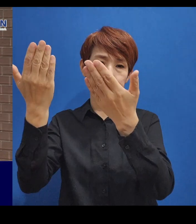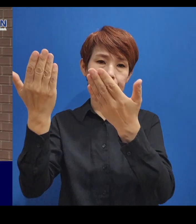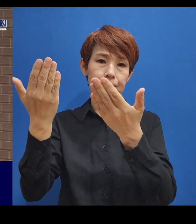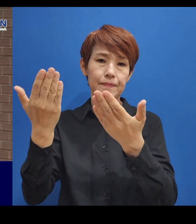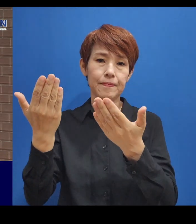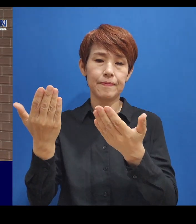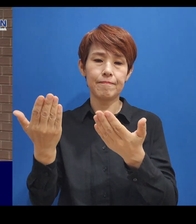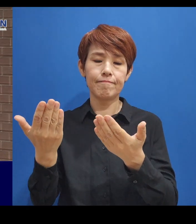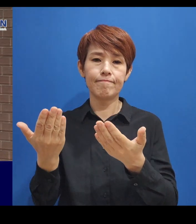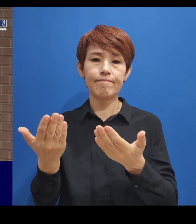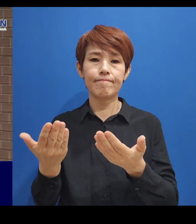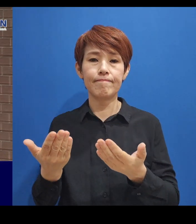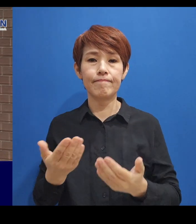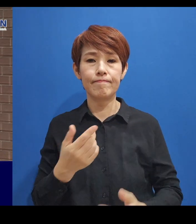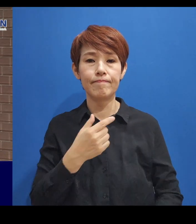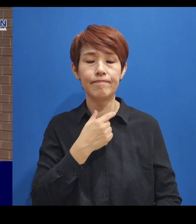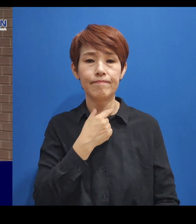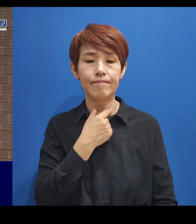은혜